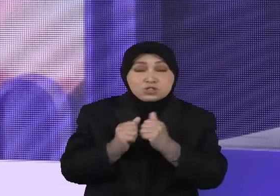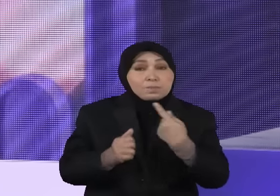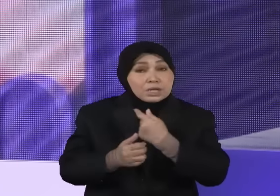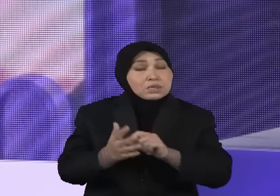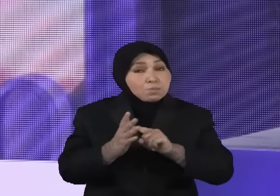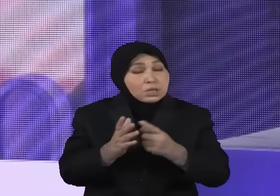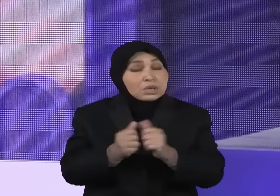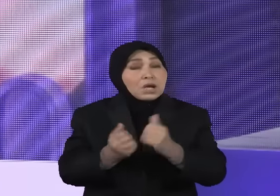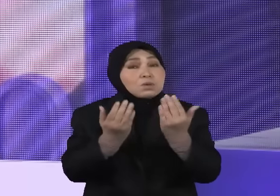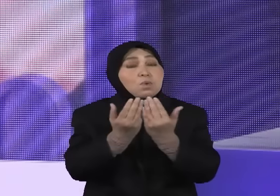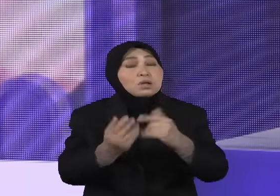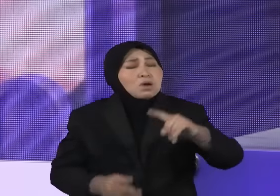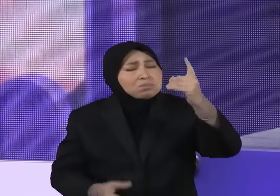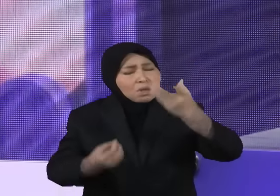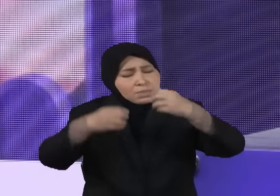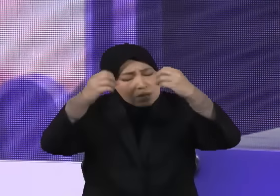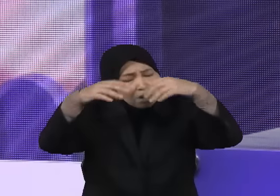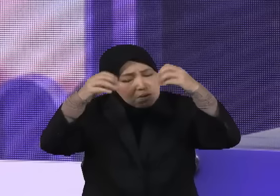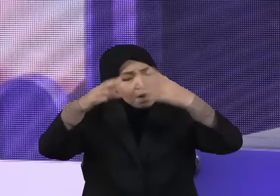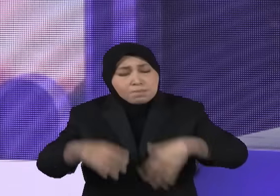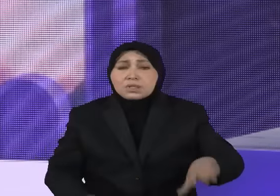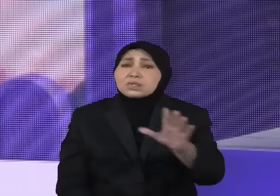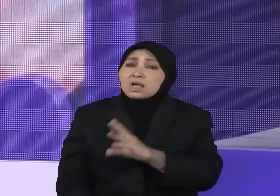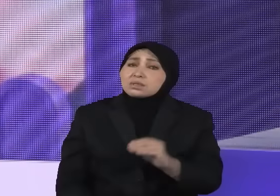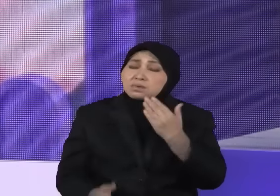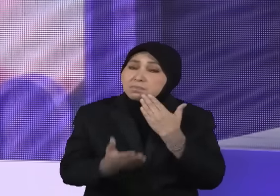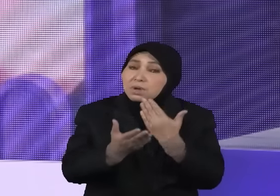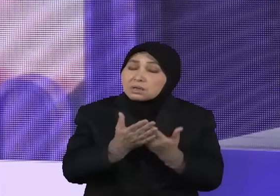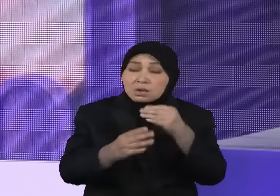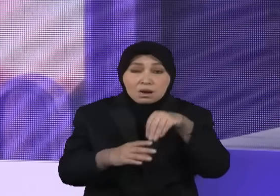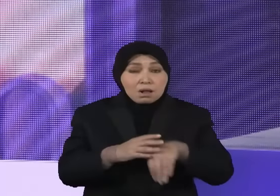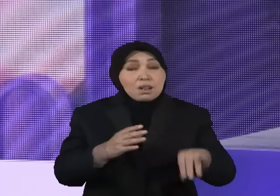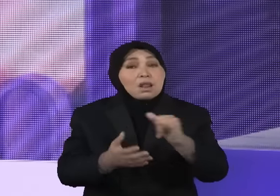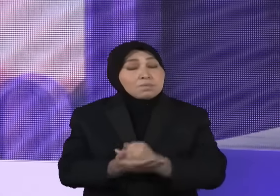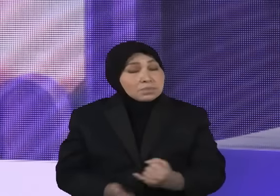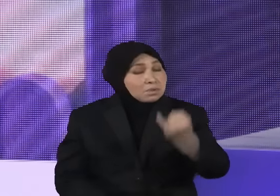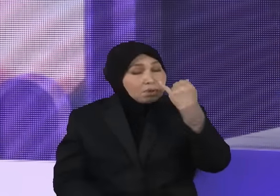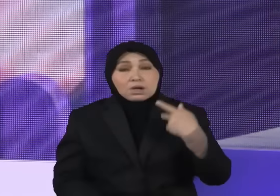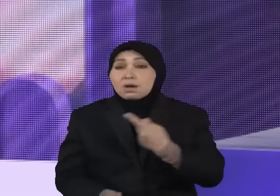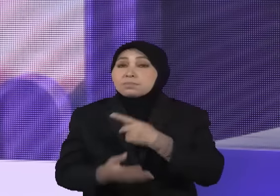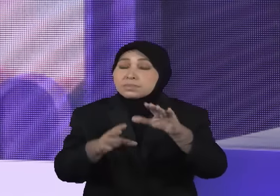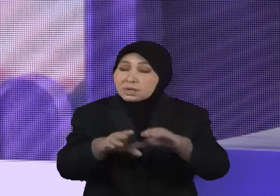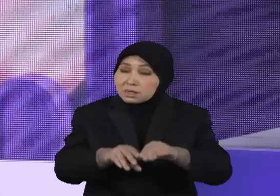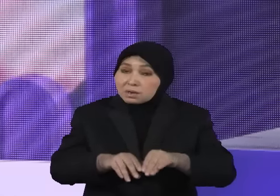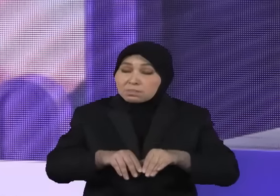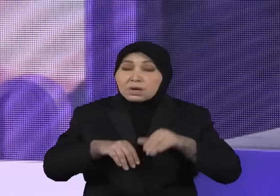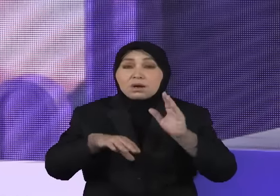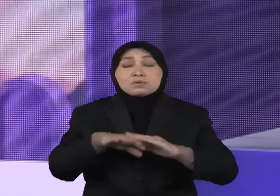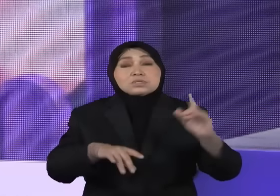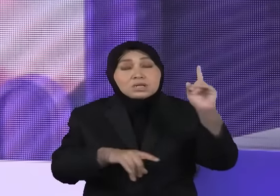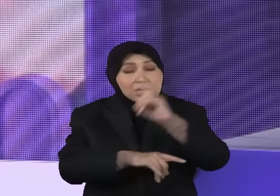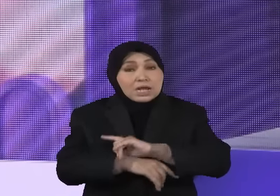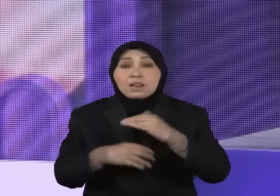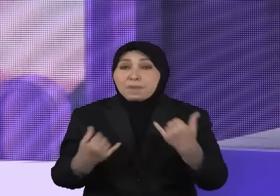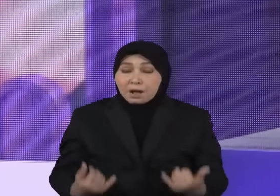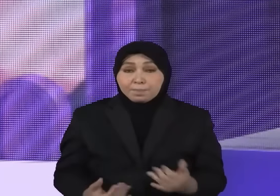dengan doa. Subhanakala ilmalana illa ma'allamtana innaka antal alimul hakim. Rabbi